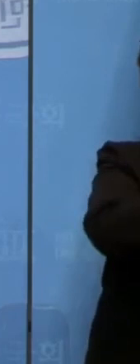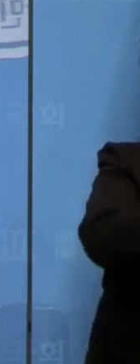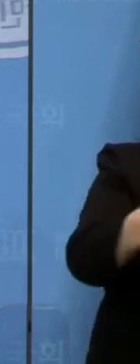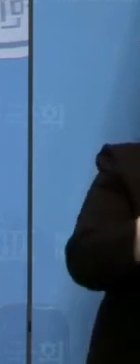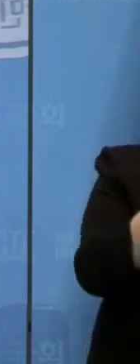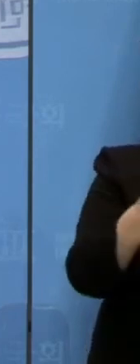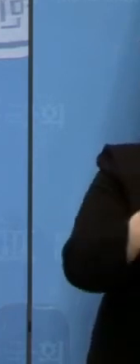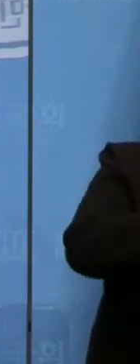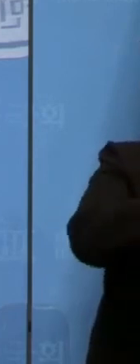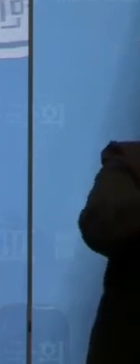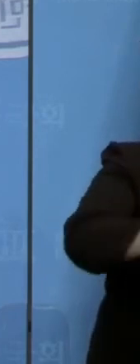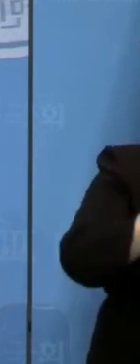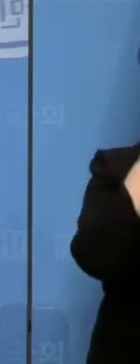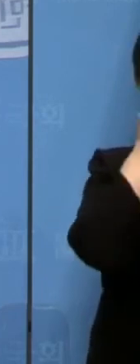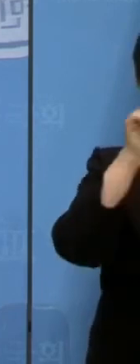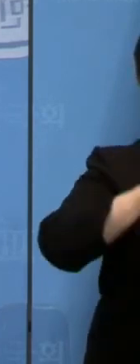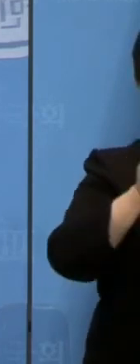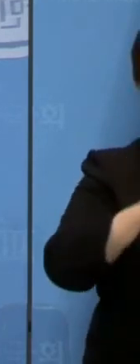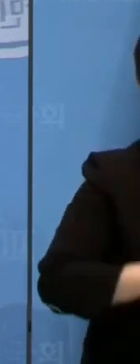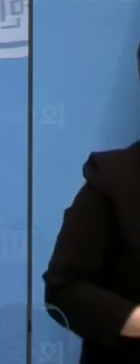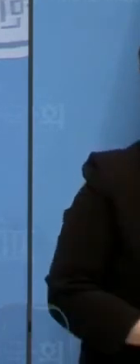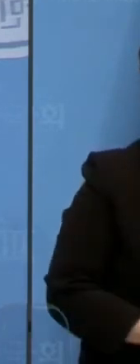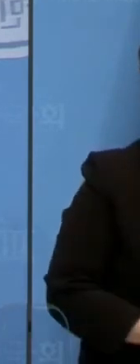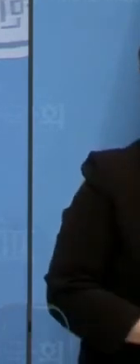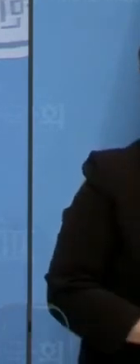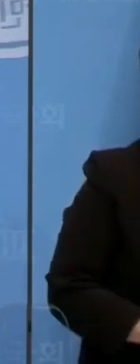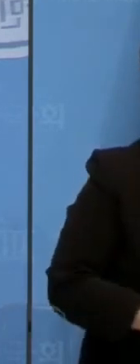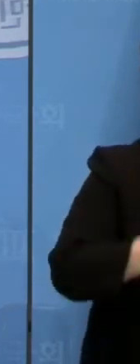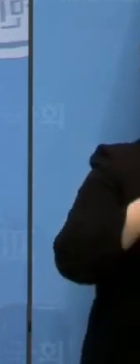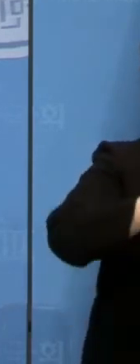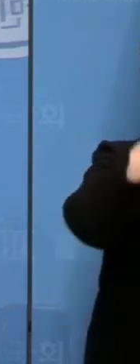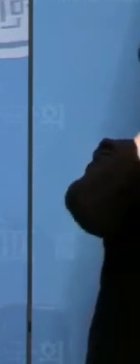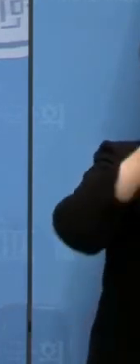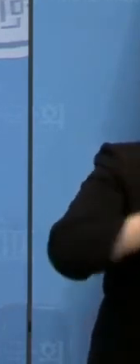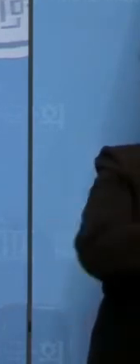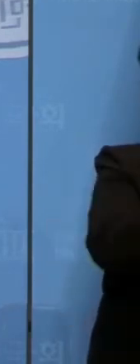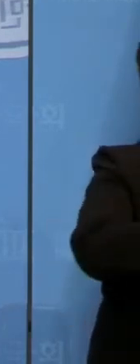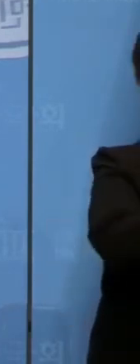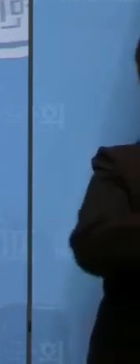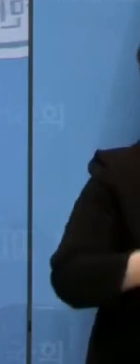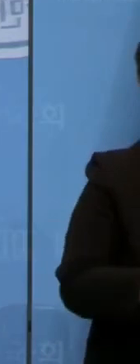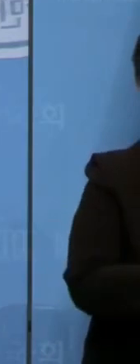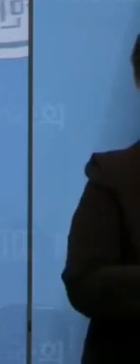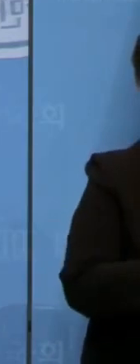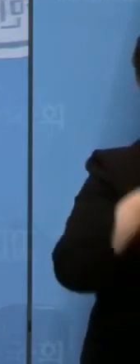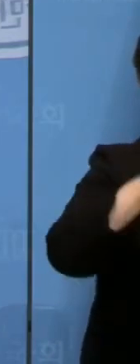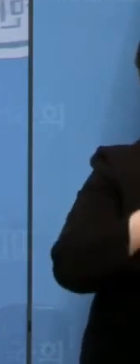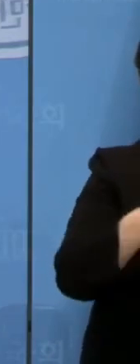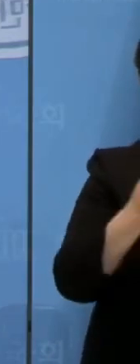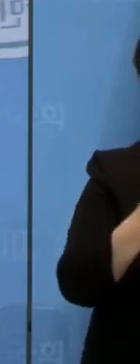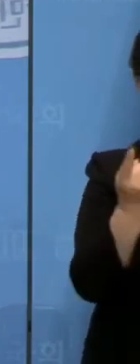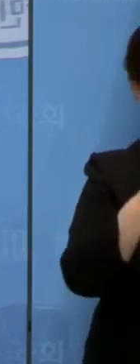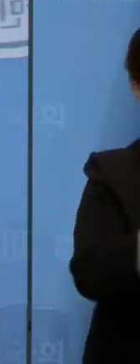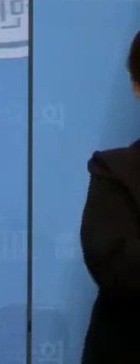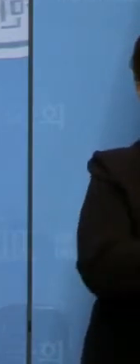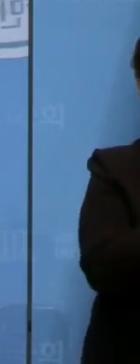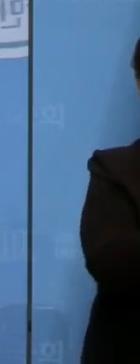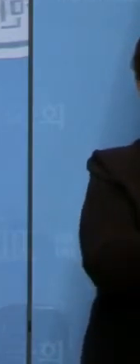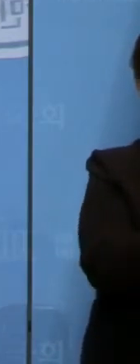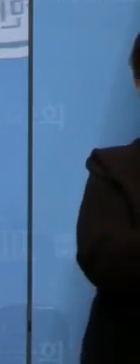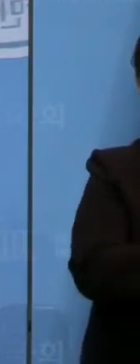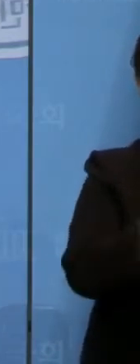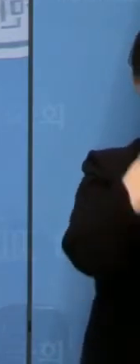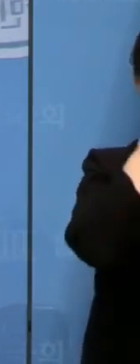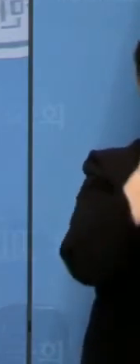때문에 쉽사리 나서지 못하고 있습니다. 동남아시아 국가들의 연합체인 아세안조차 구속력 있는 제재안을 도출하지